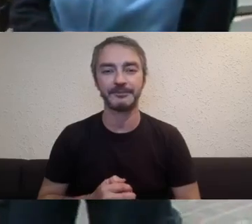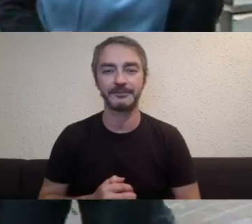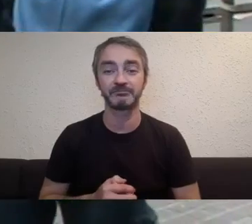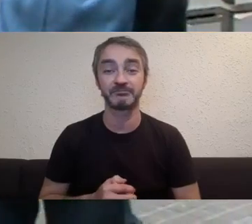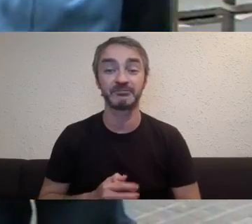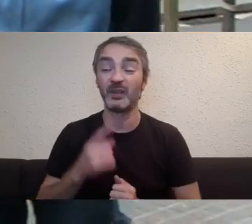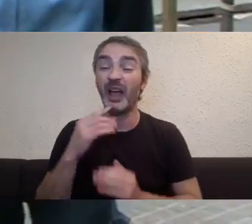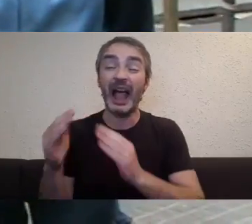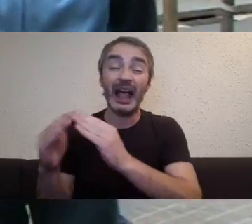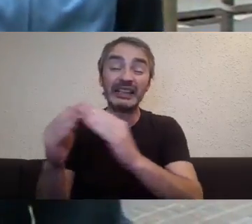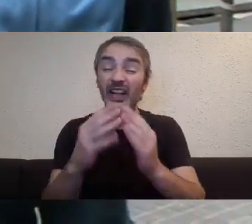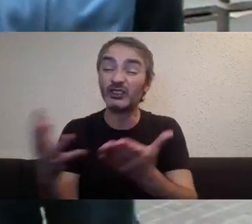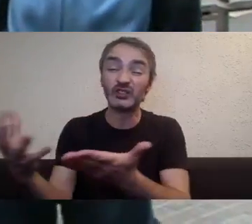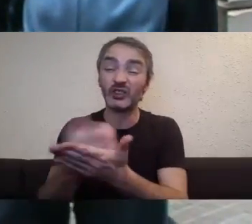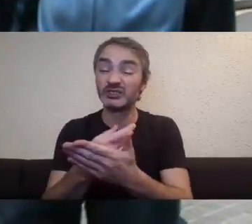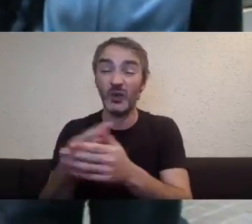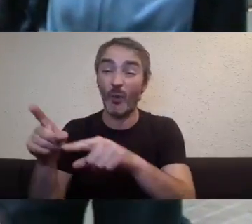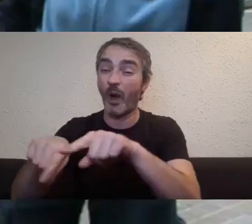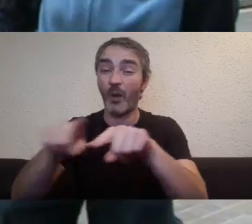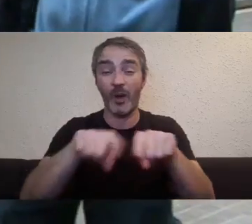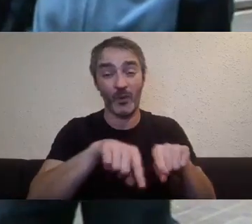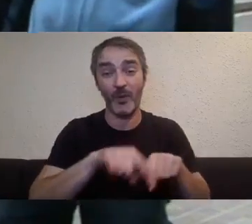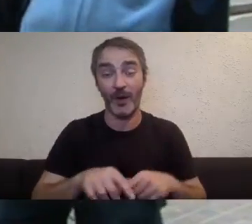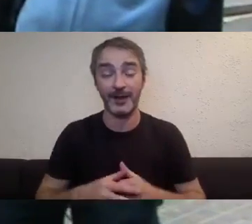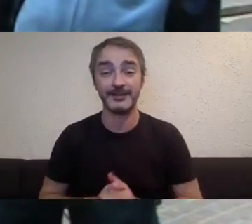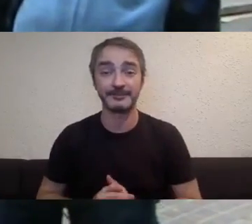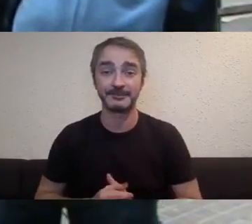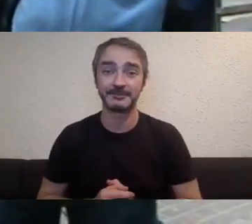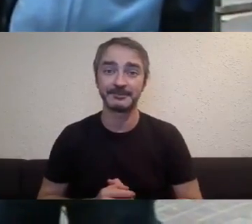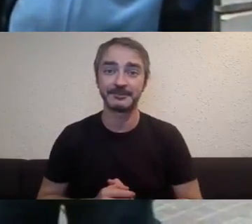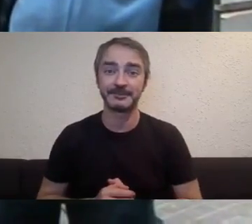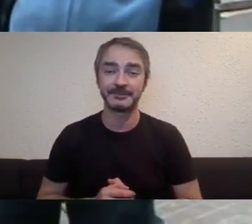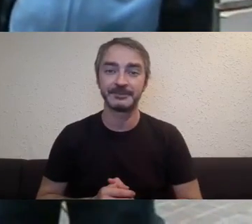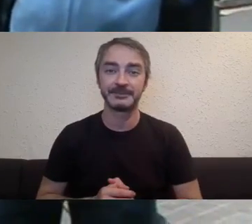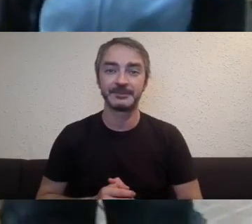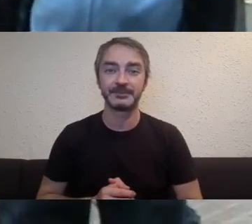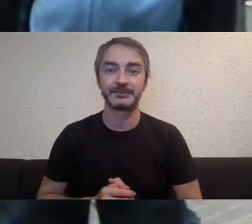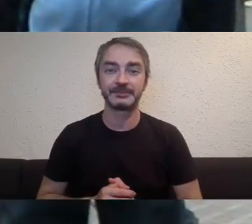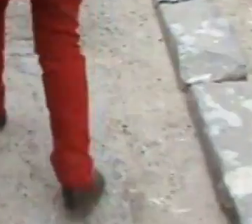Però com a totes les cases, no? No hi ha res així... Si ens fora de...